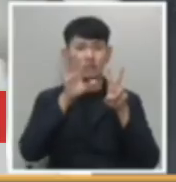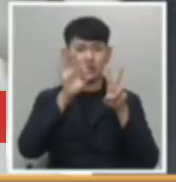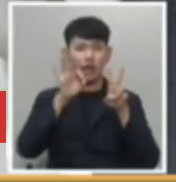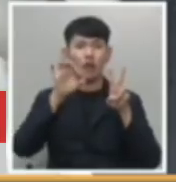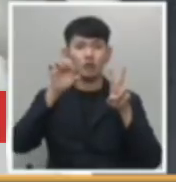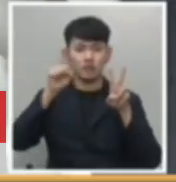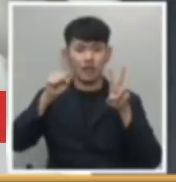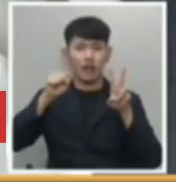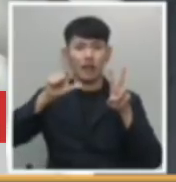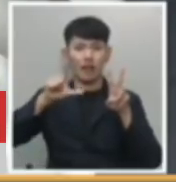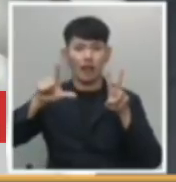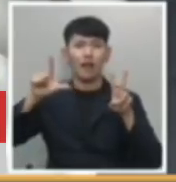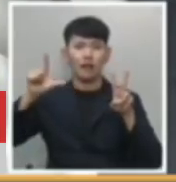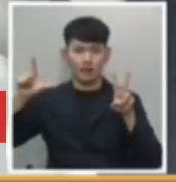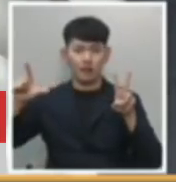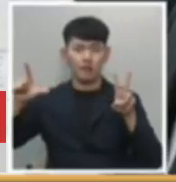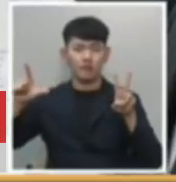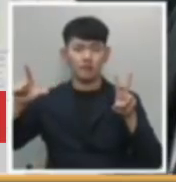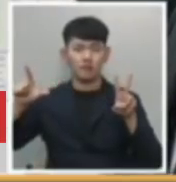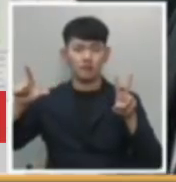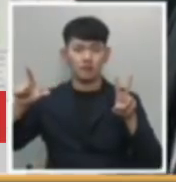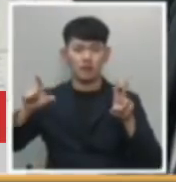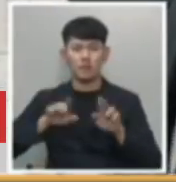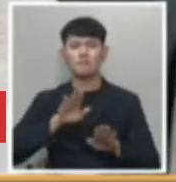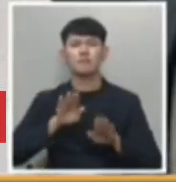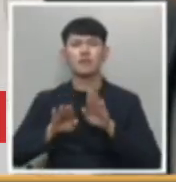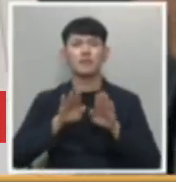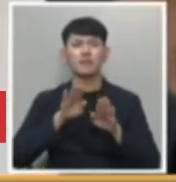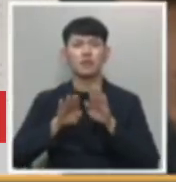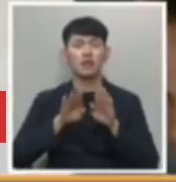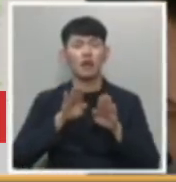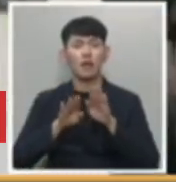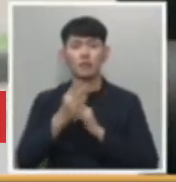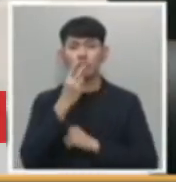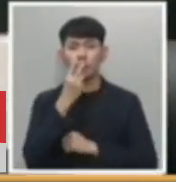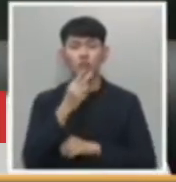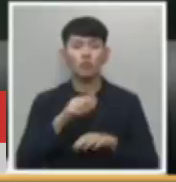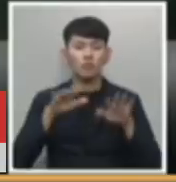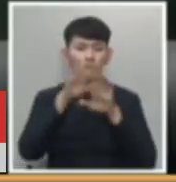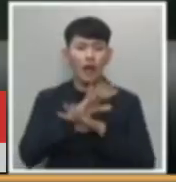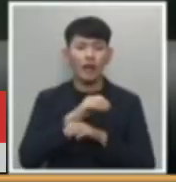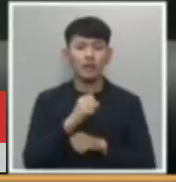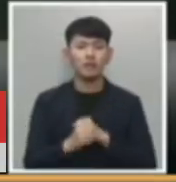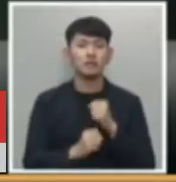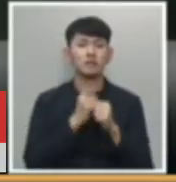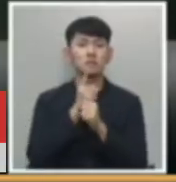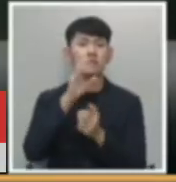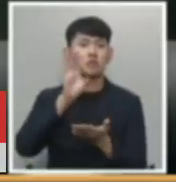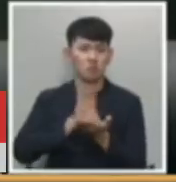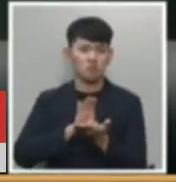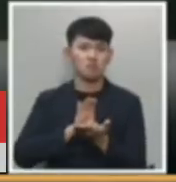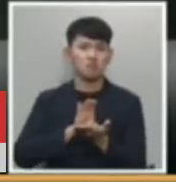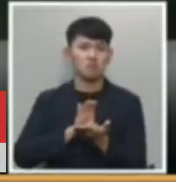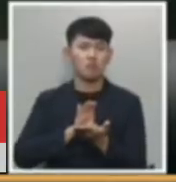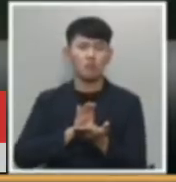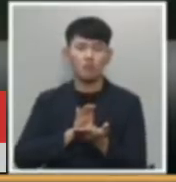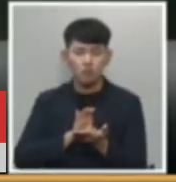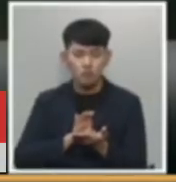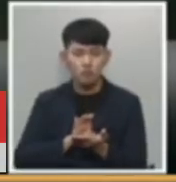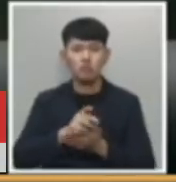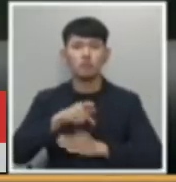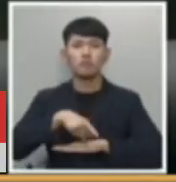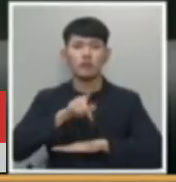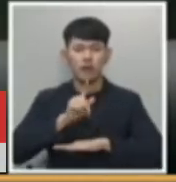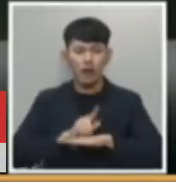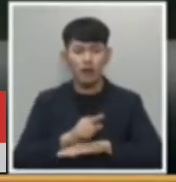2.9 แสนล้านล้านบาทนะครับซึ่งเทียบไปแล้วก็ว่าไปแล้วเนี่ยมันก็เหมือน1ปีงบประมาณเลยท่านประธานครับ